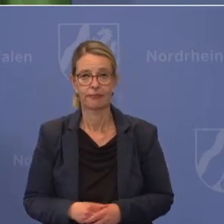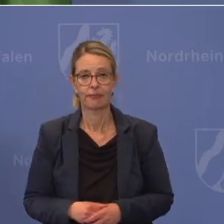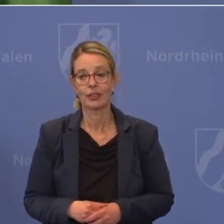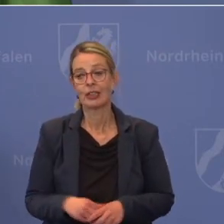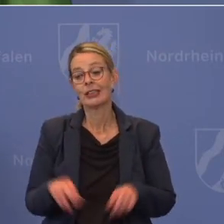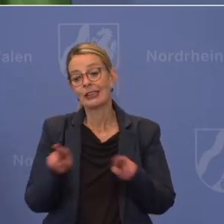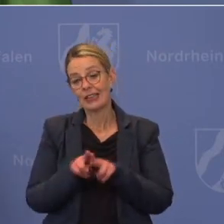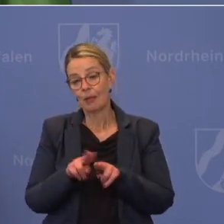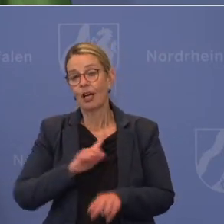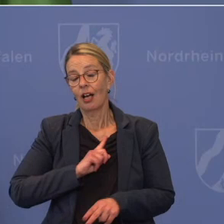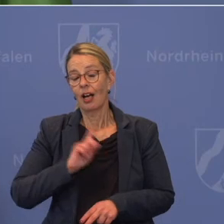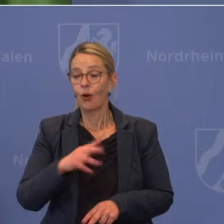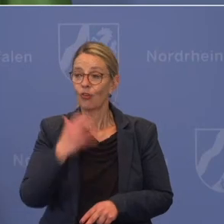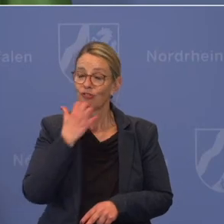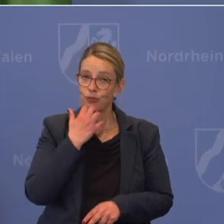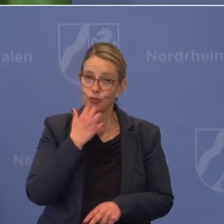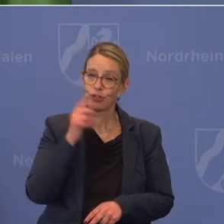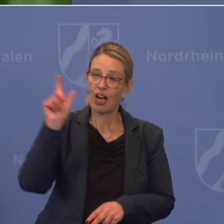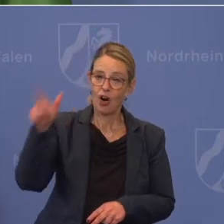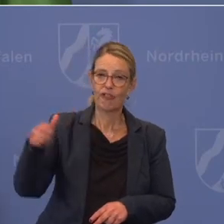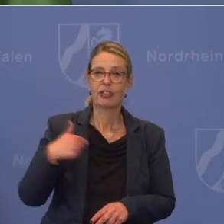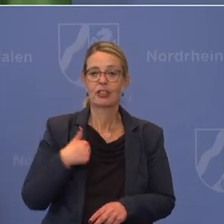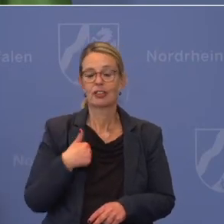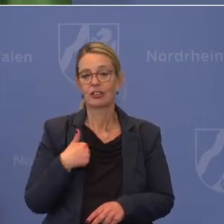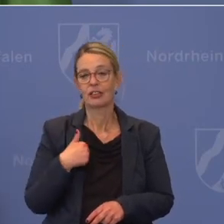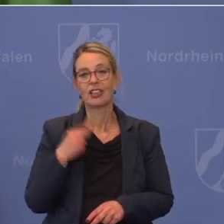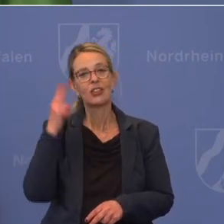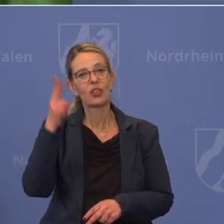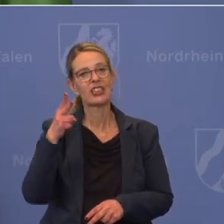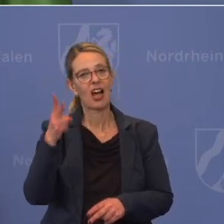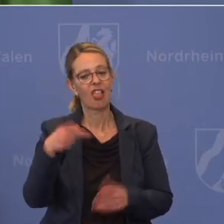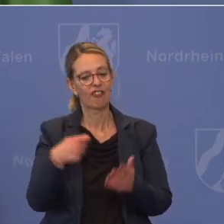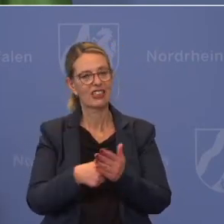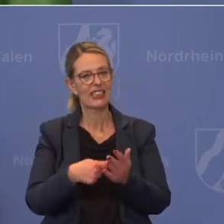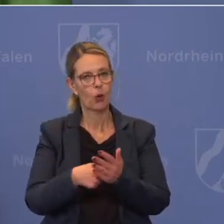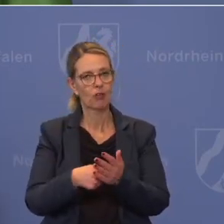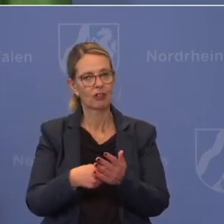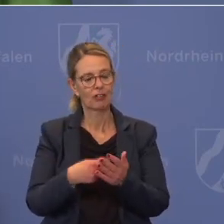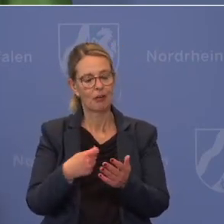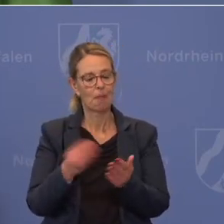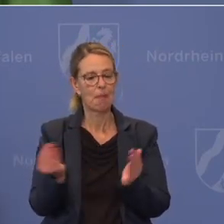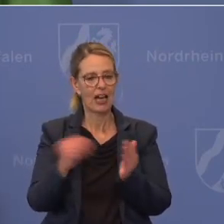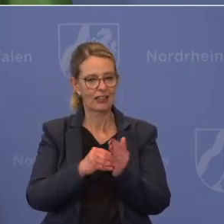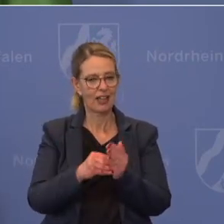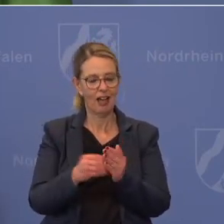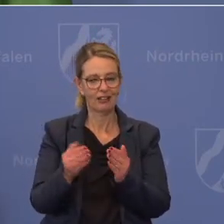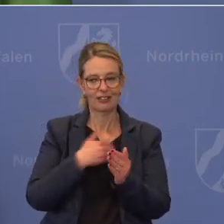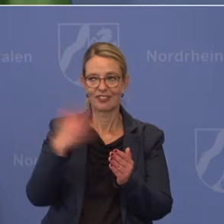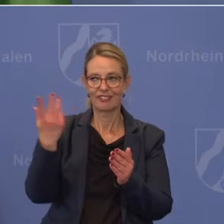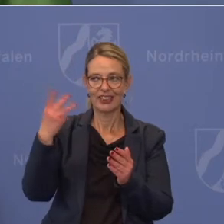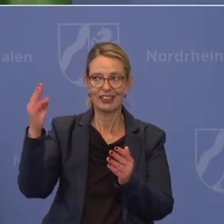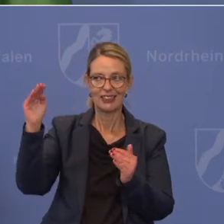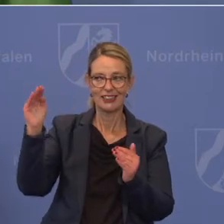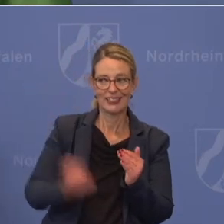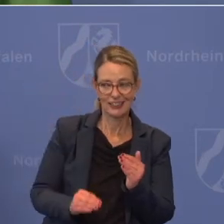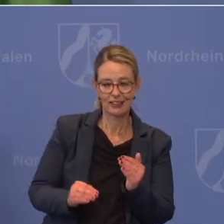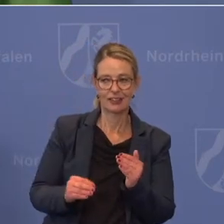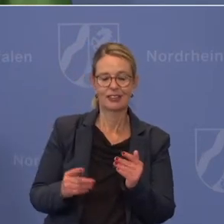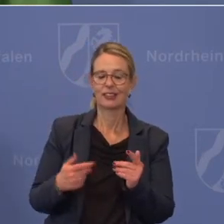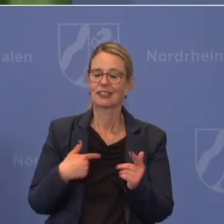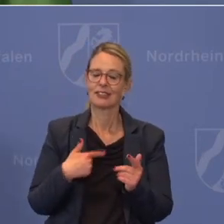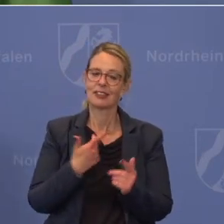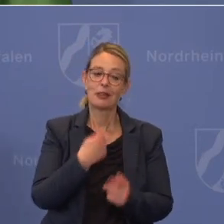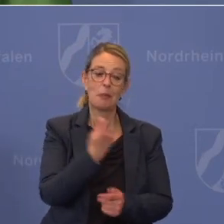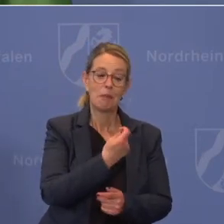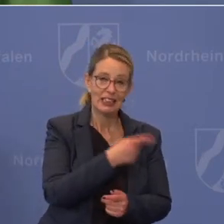mir gewünscht, dass die Vorfälligkeit der Sozialversicherungsbeiträge abgeschafft worden wäre. Das hätte die Betriebe noch mal mit